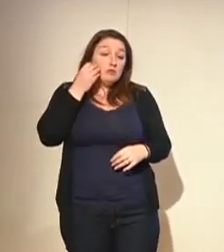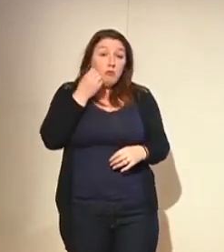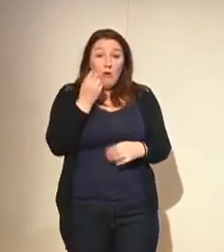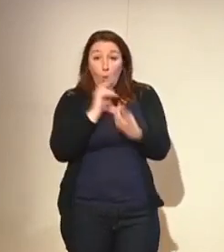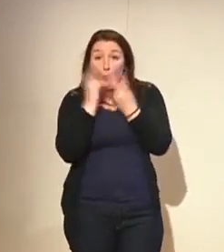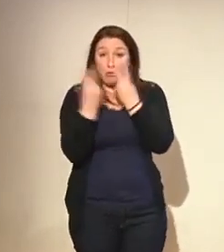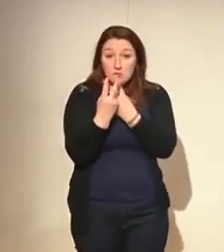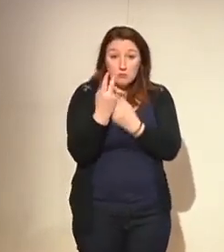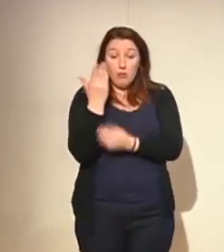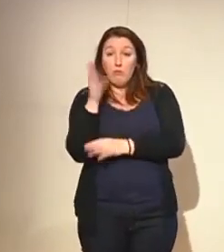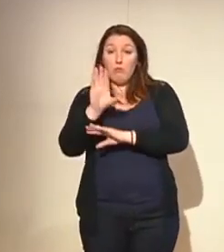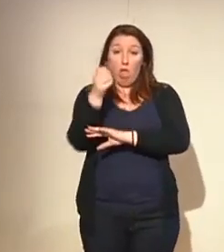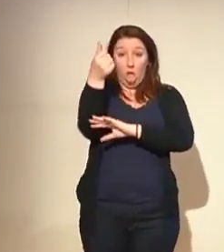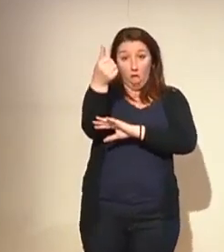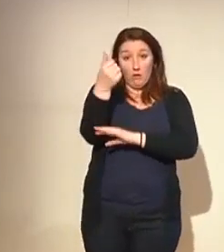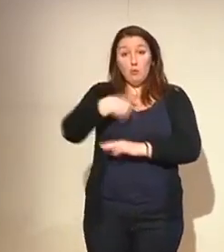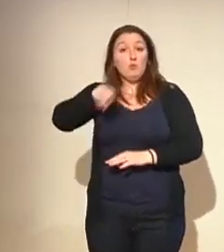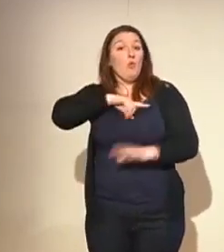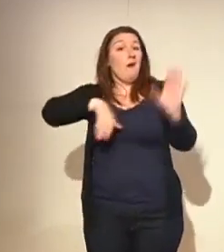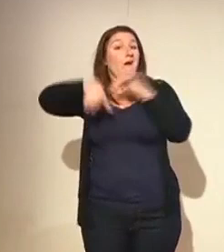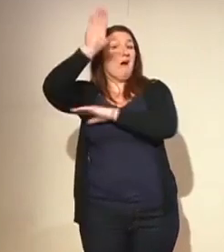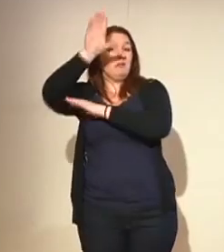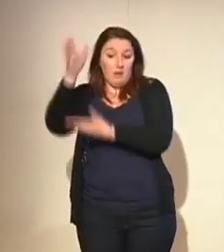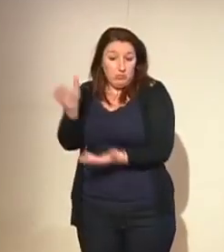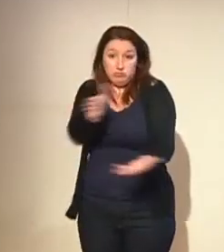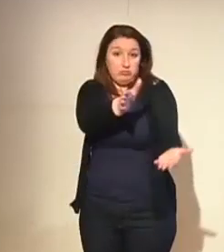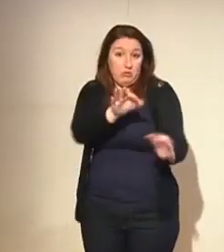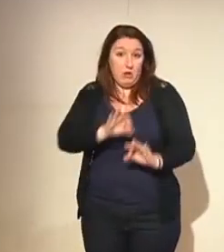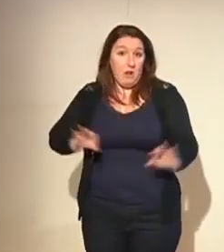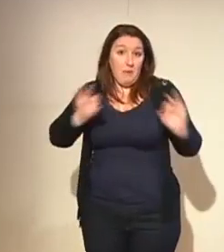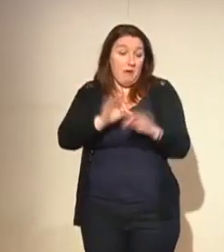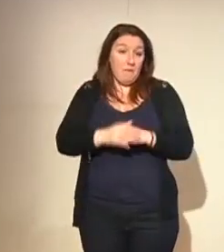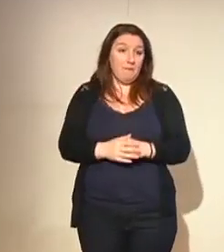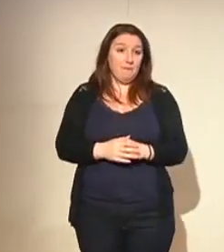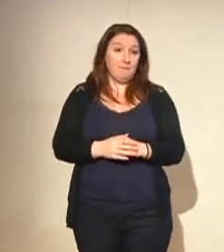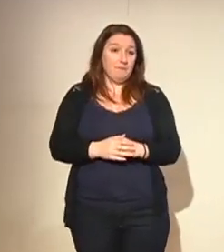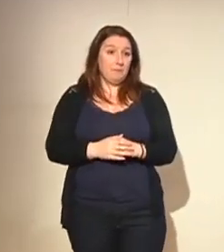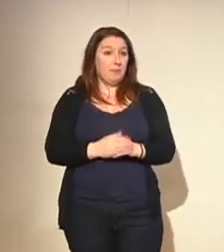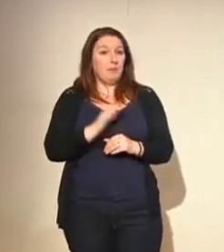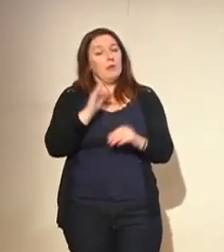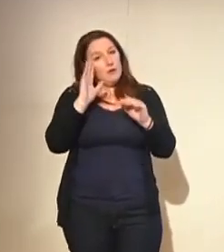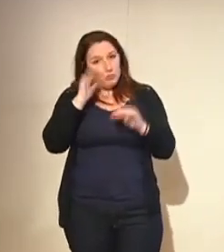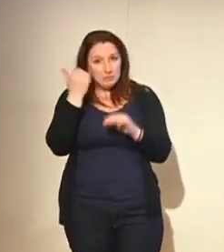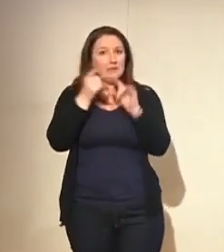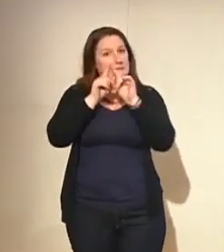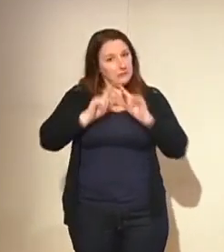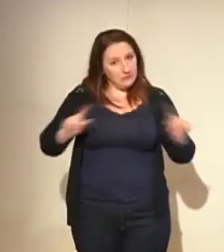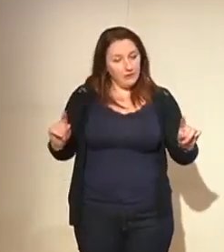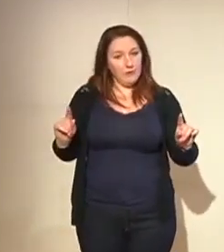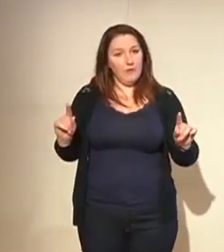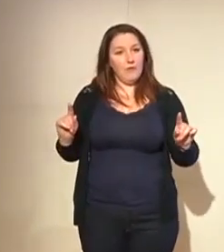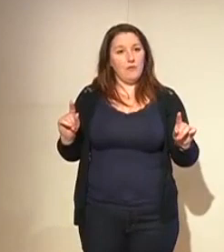représentant présenteront pas de candidat donc c'est bien la distinction entre ce qui aurait